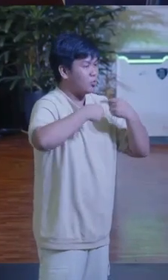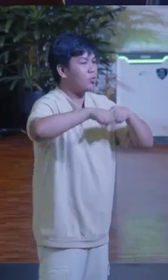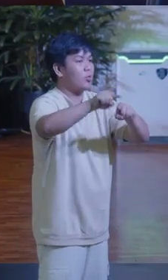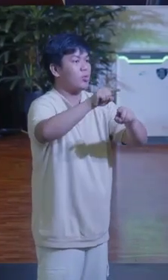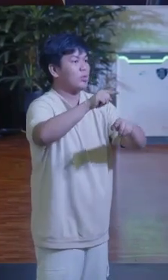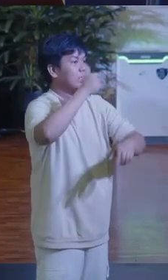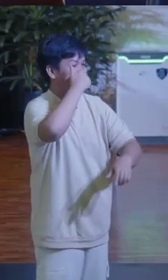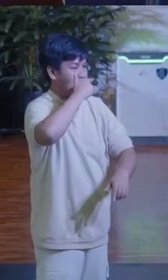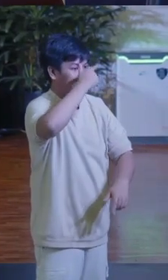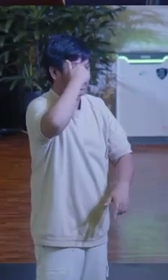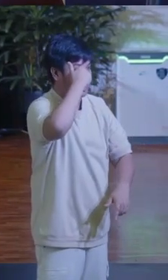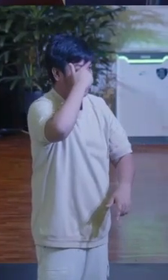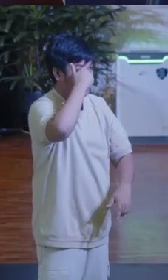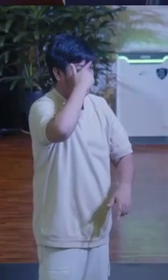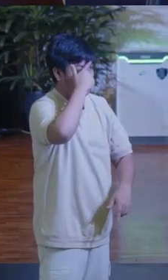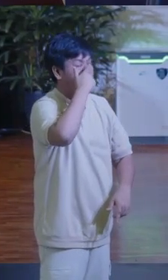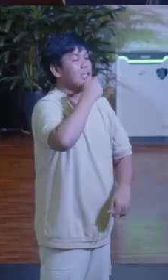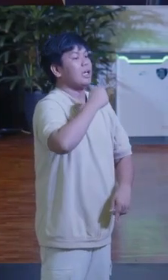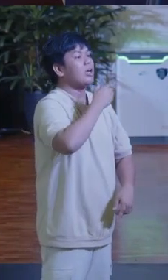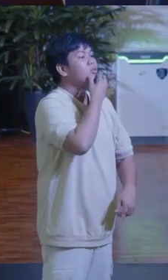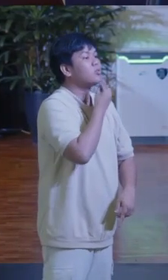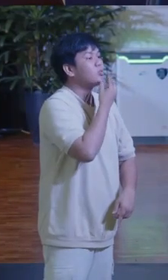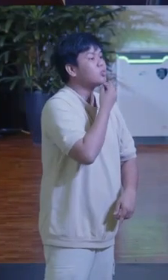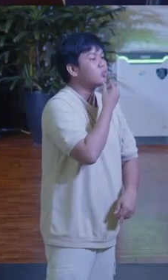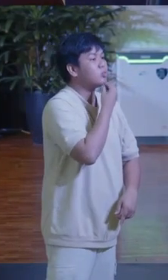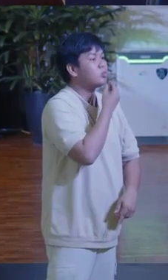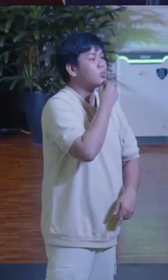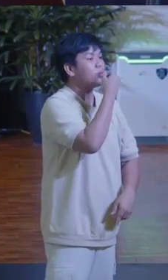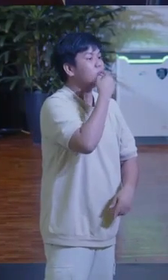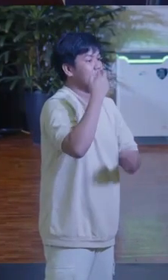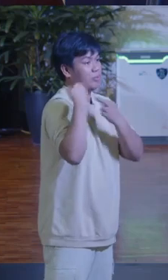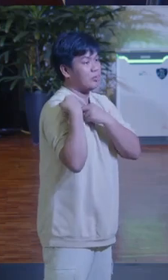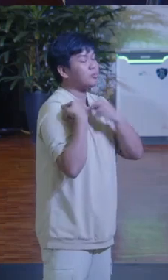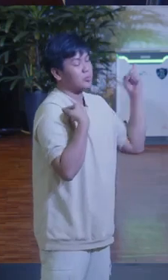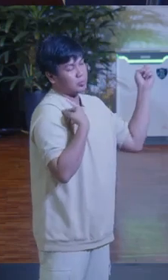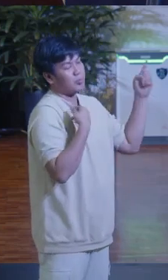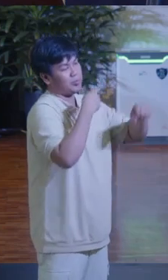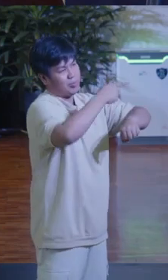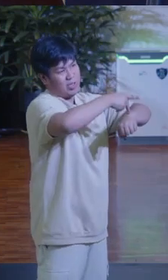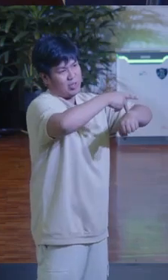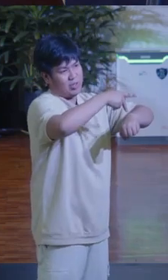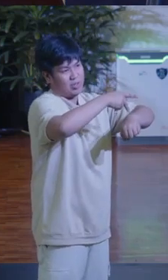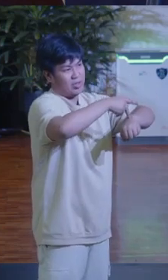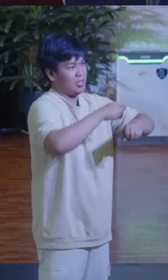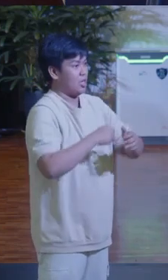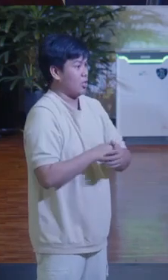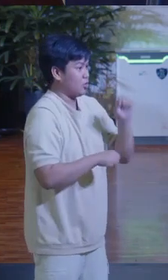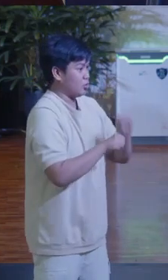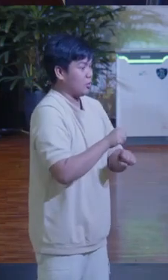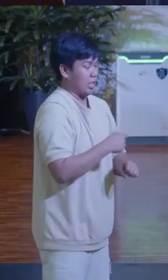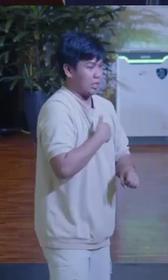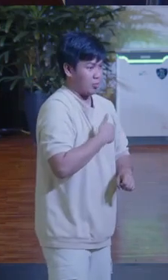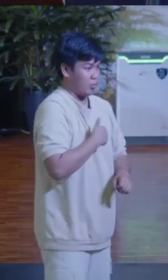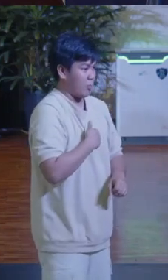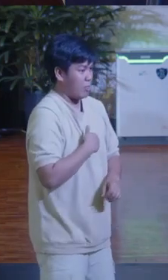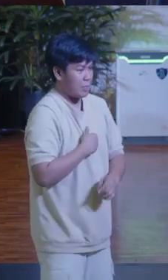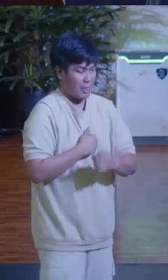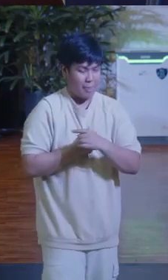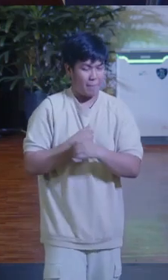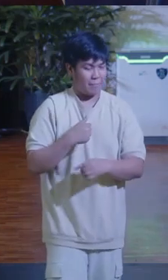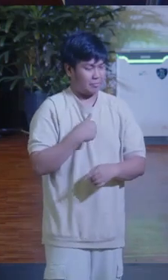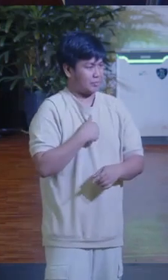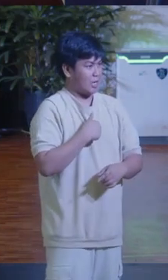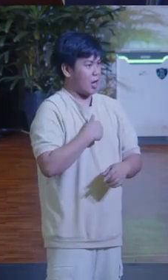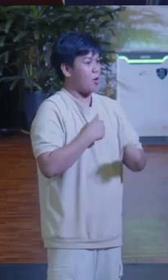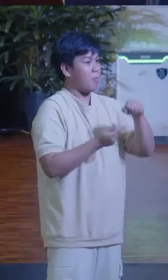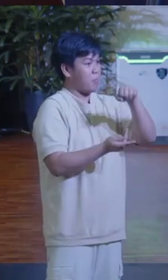and they to the circumcised. Yun yung pinapaliwanag ko kanina. Kinamayan nila si Pablo at si Barnabas. Only they asked